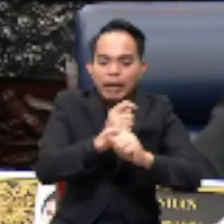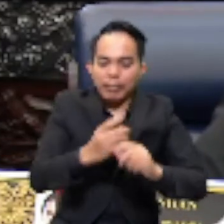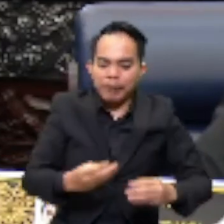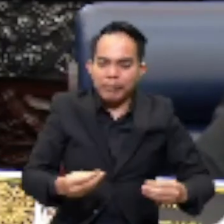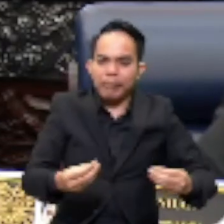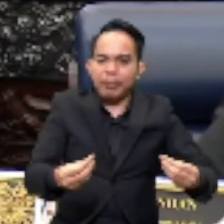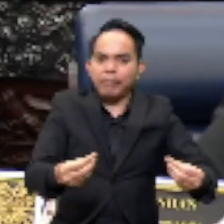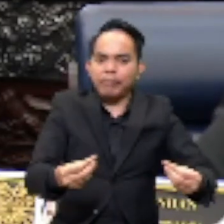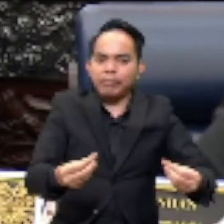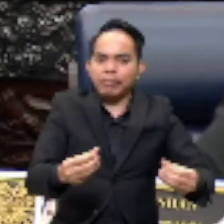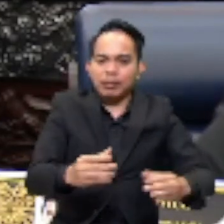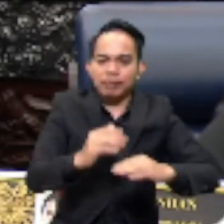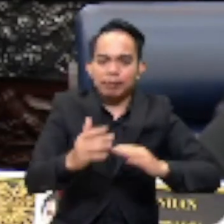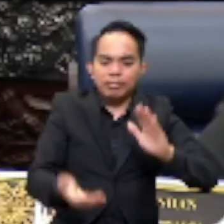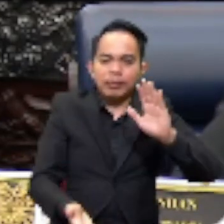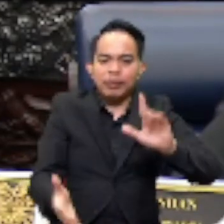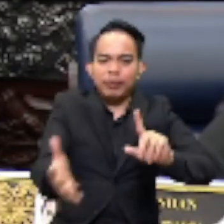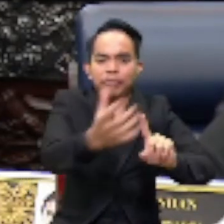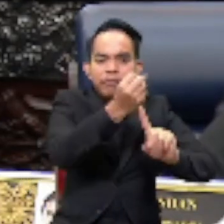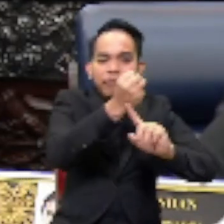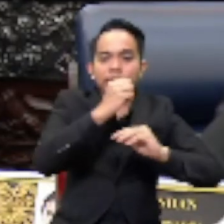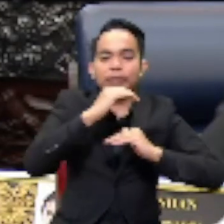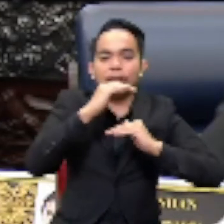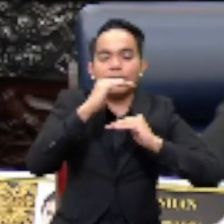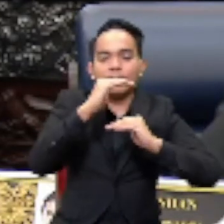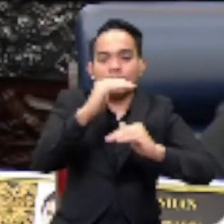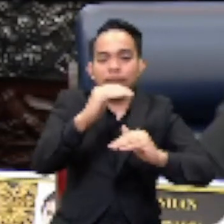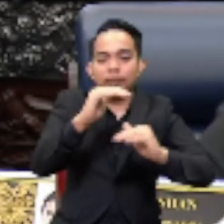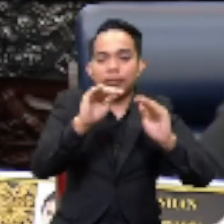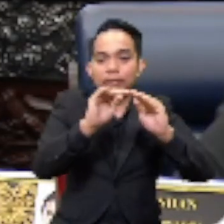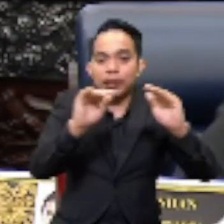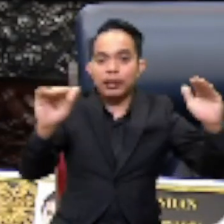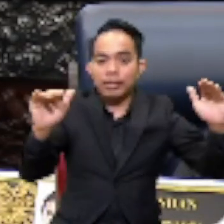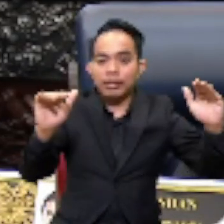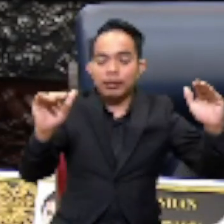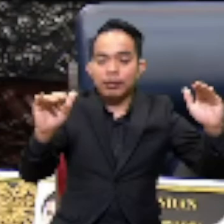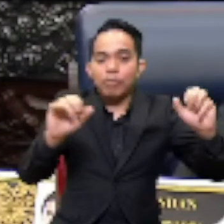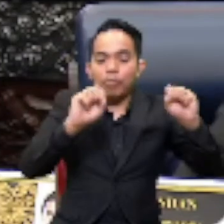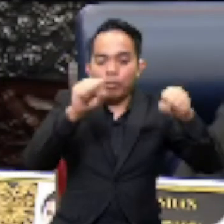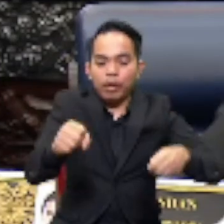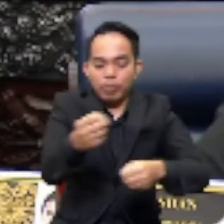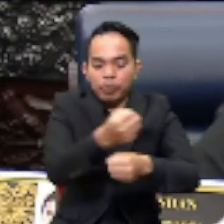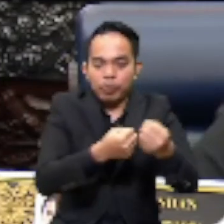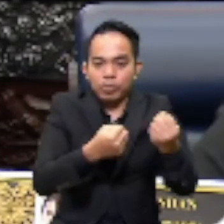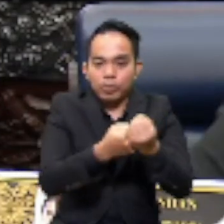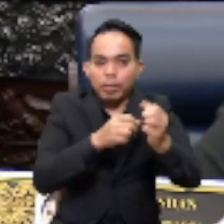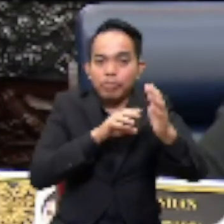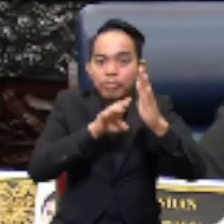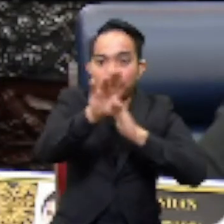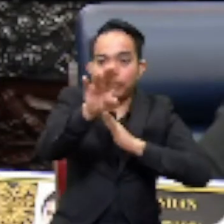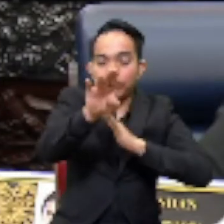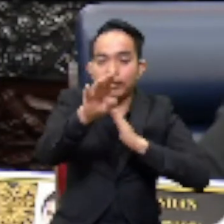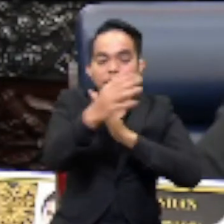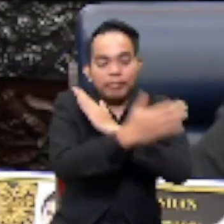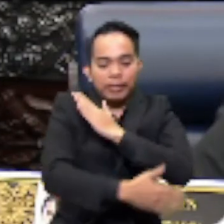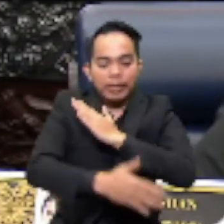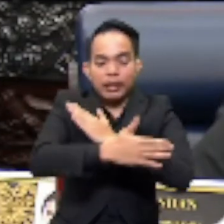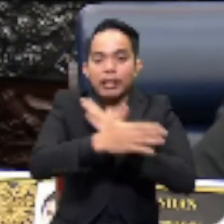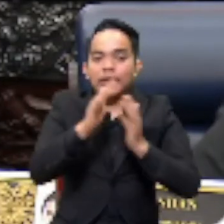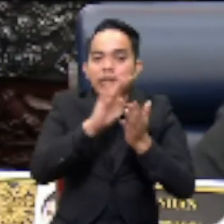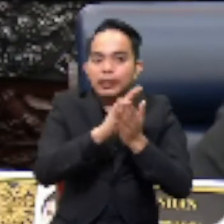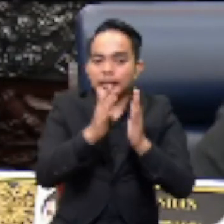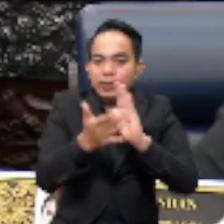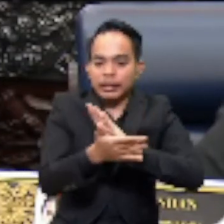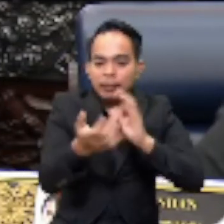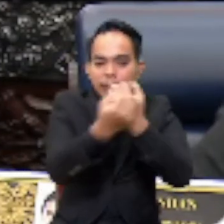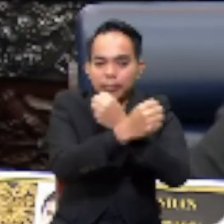mencapai peringkat yang optimum serta kualiti infrastruktur dan kemudahan awam yang dapat menyokong kepesatan pembangunan negara maka